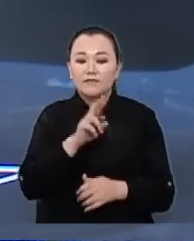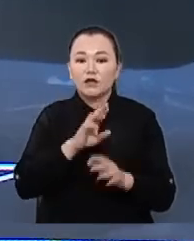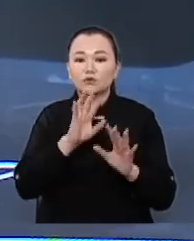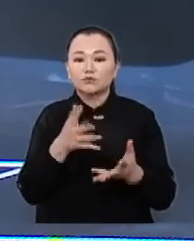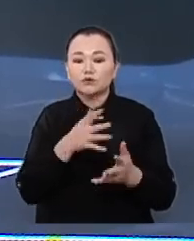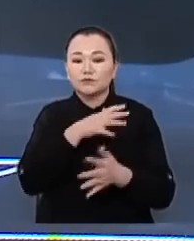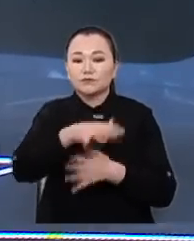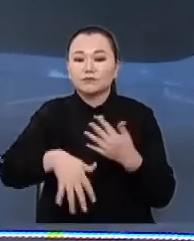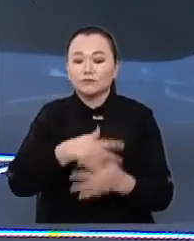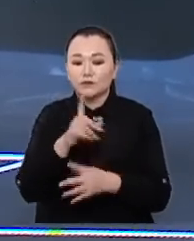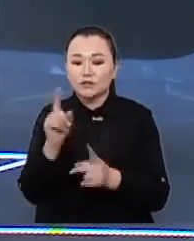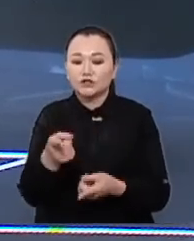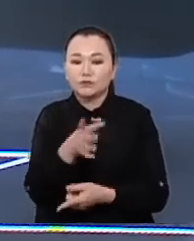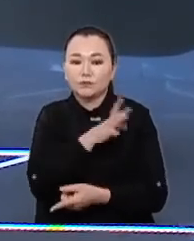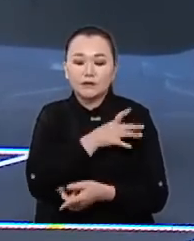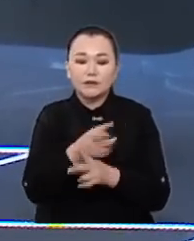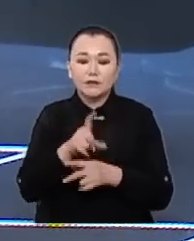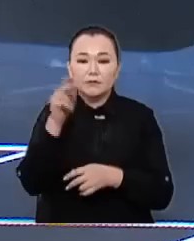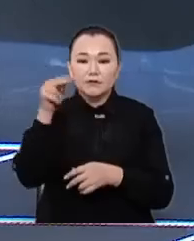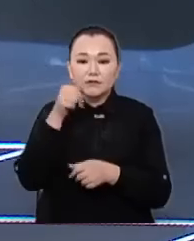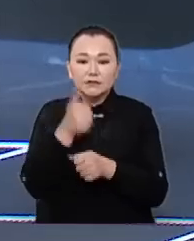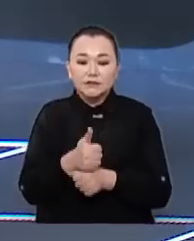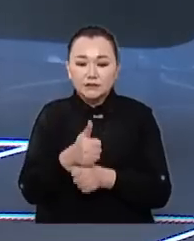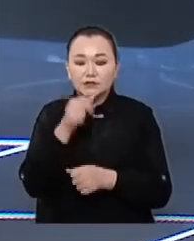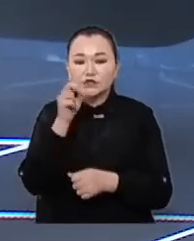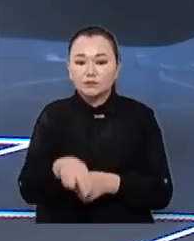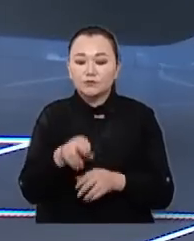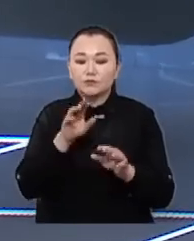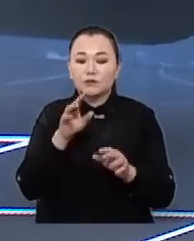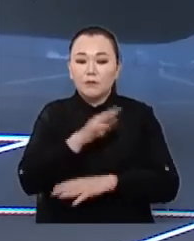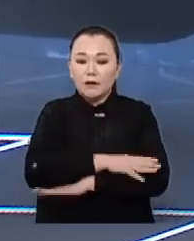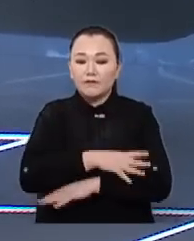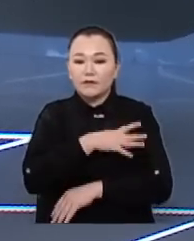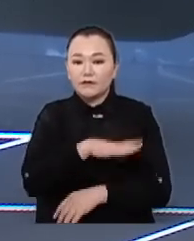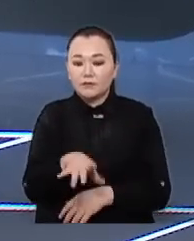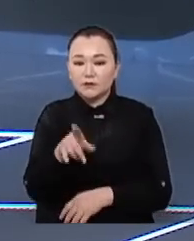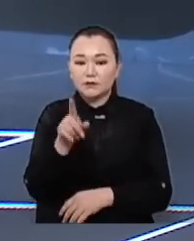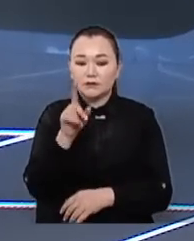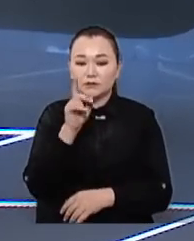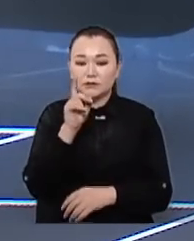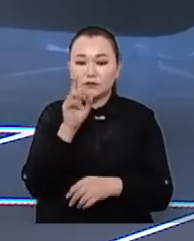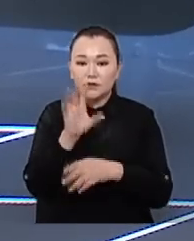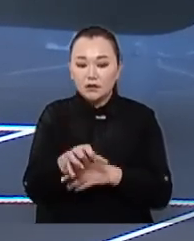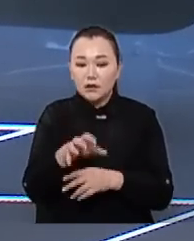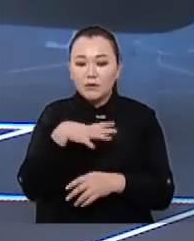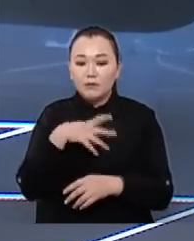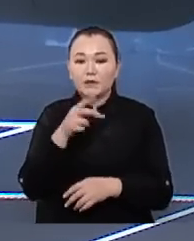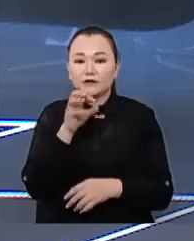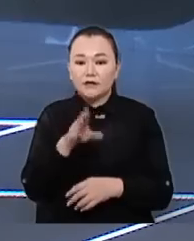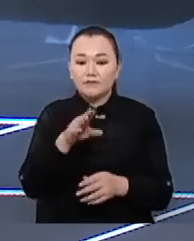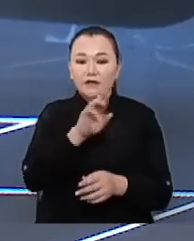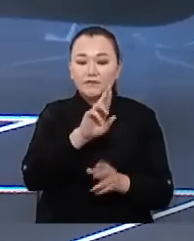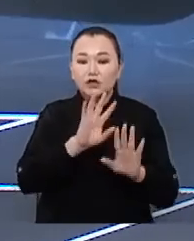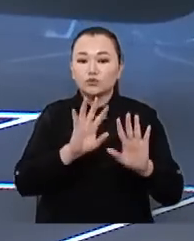қамауға алынған болатын. Онда президент төтенше жағдай кезіндегі әрекетсіздік үшін сынға алған. Кейіннен Бектановтың қаңтар